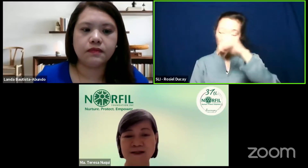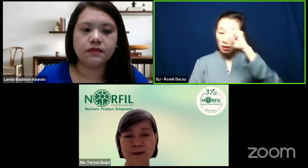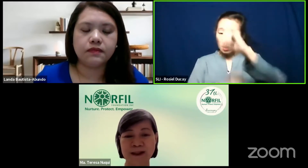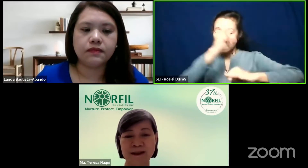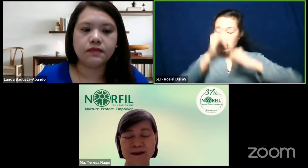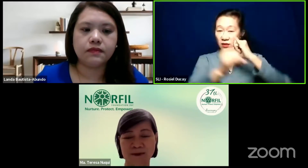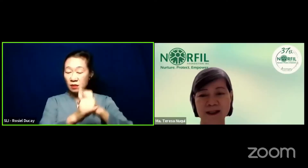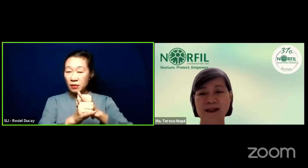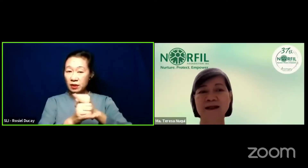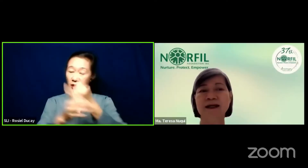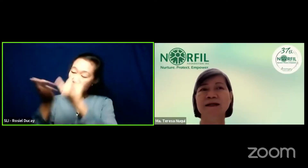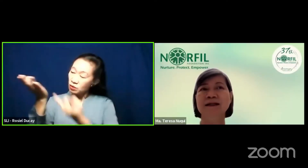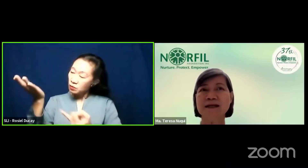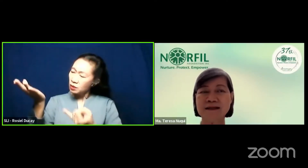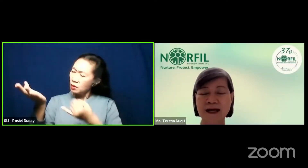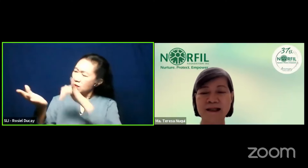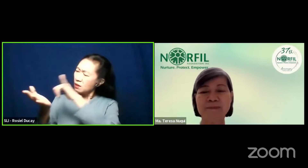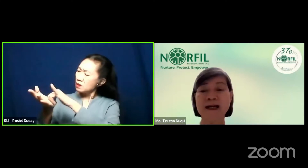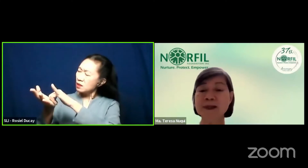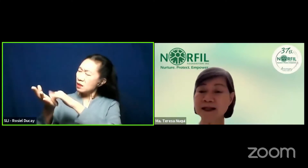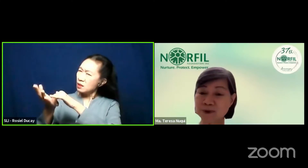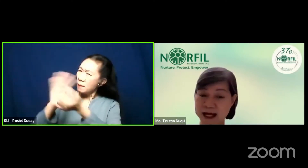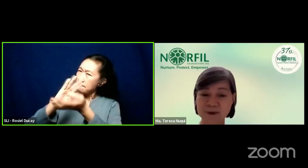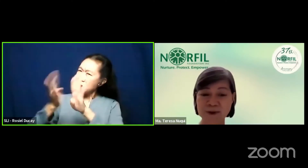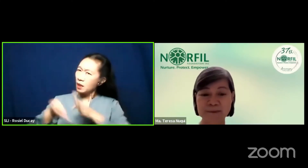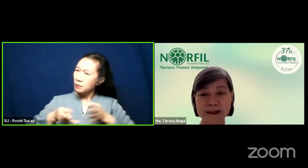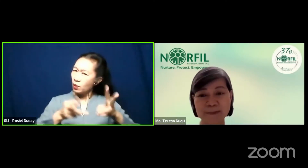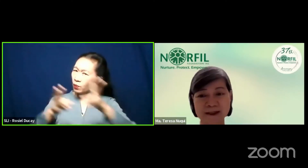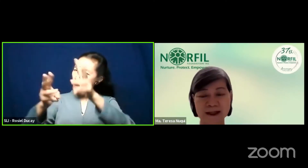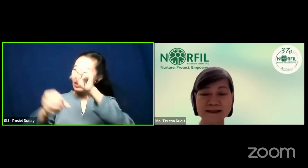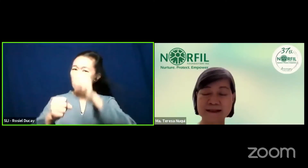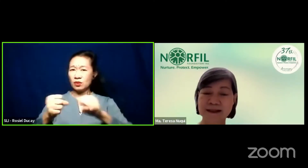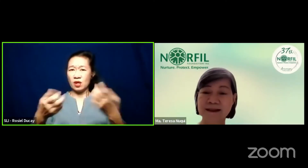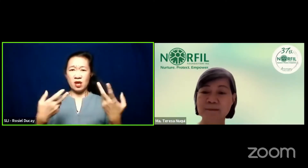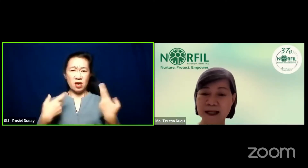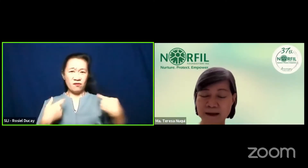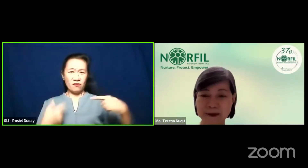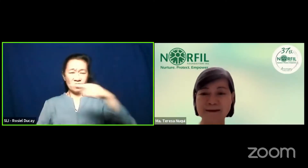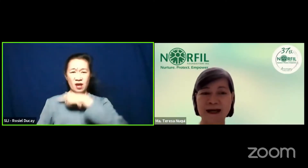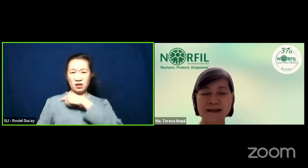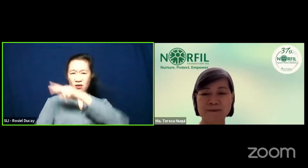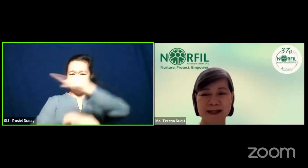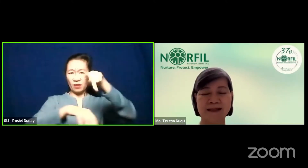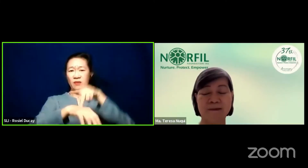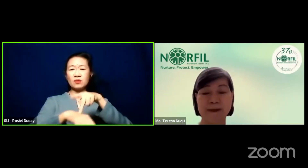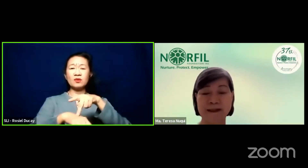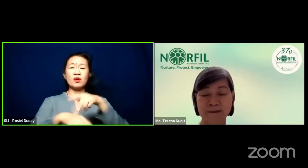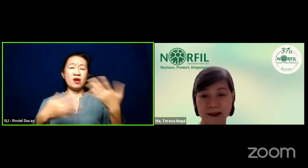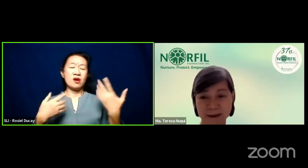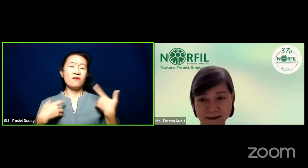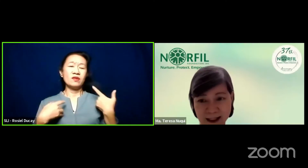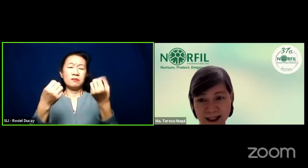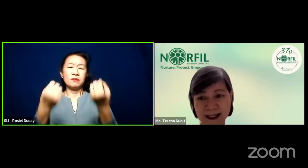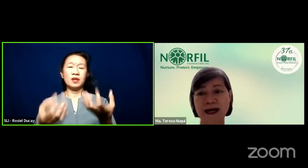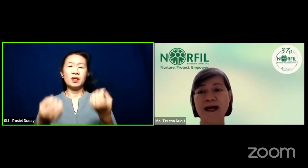international instrument na yon, naging daan para magkaroon tayo, ang Pilipinas, ng maraming batas para sa karapatan ng